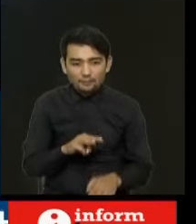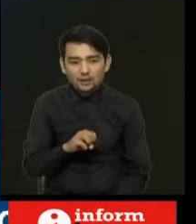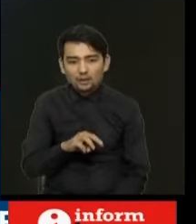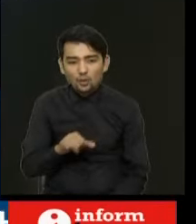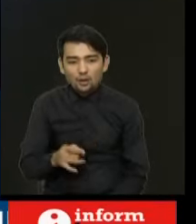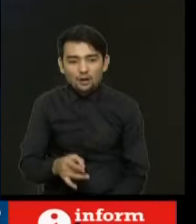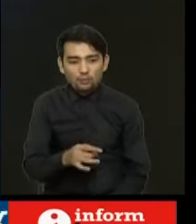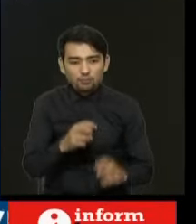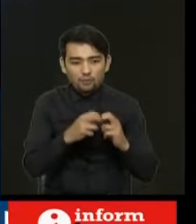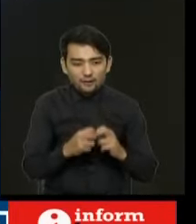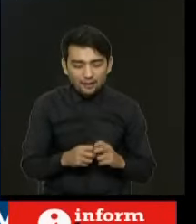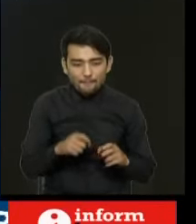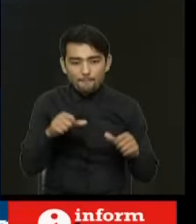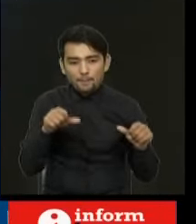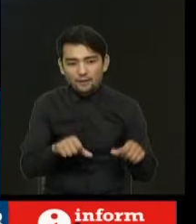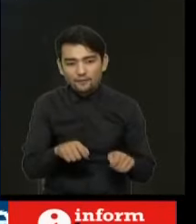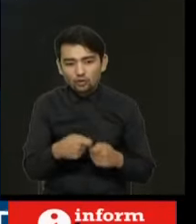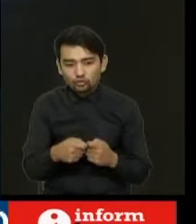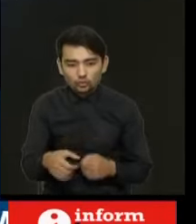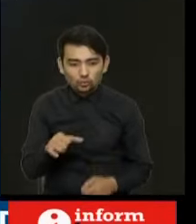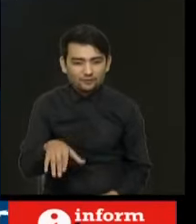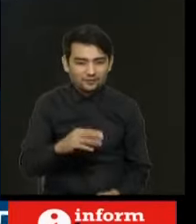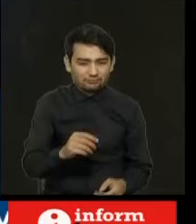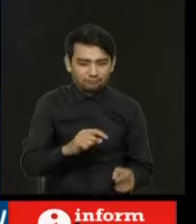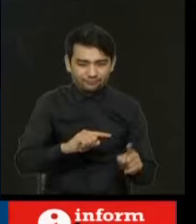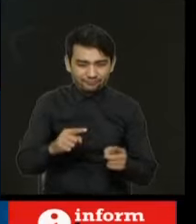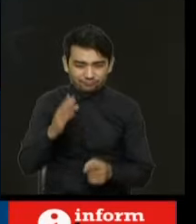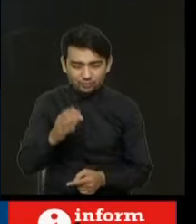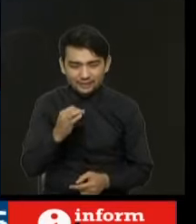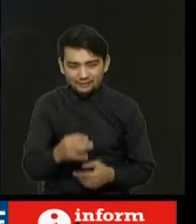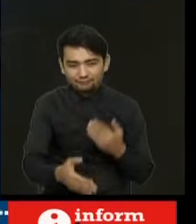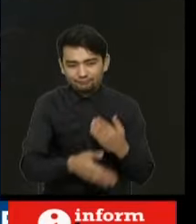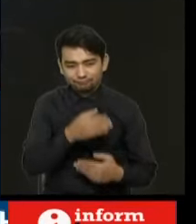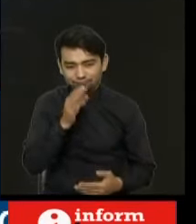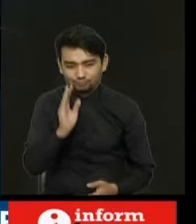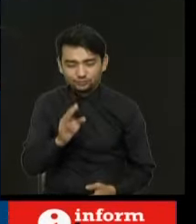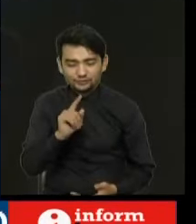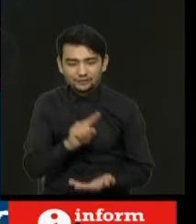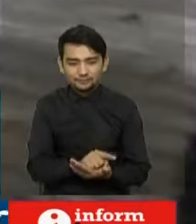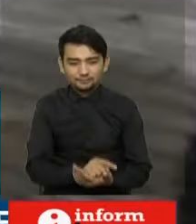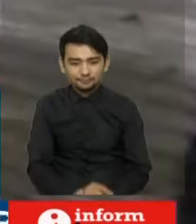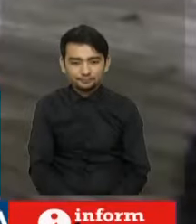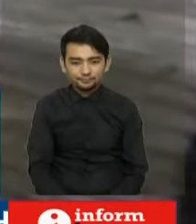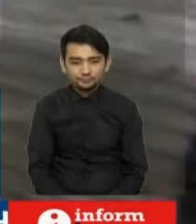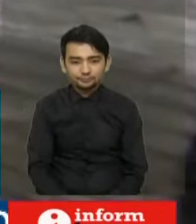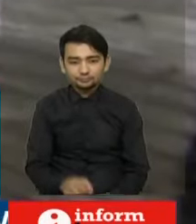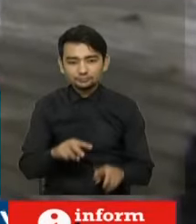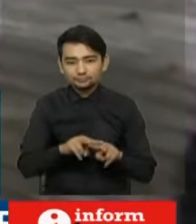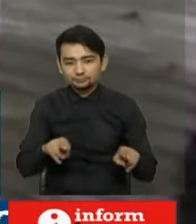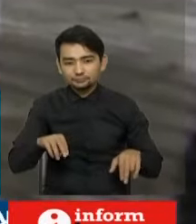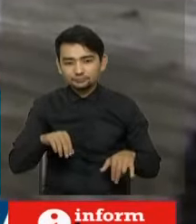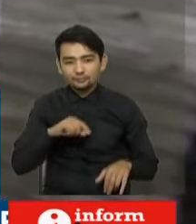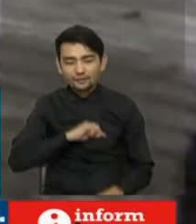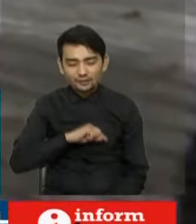проводится проверка. Правонарушители непременно будут установлены и будут привлечены к заслуженной ответственности. Подобное поведение в